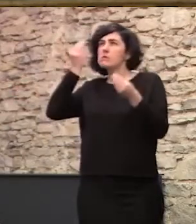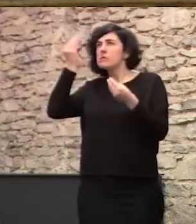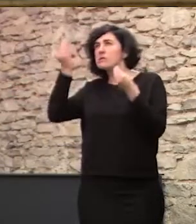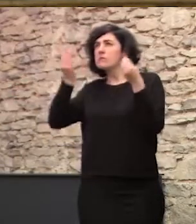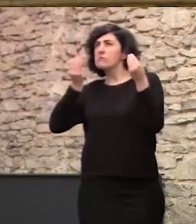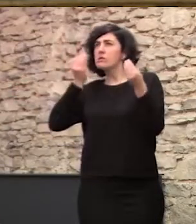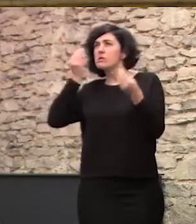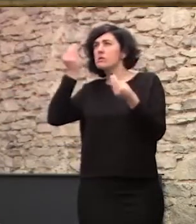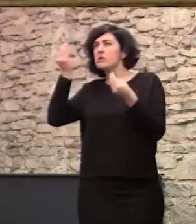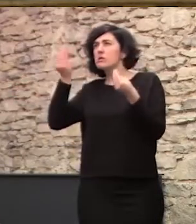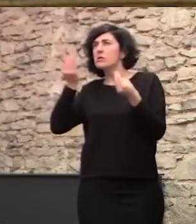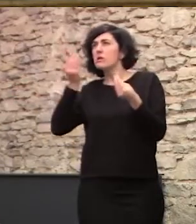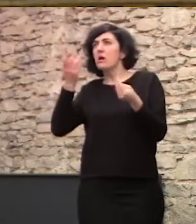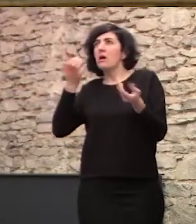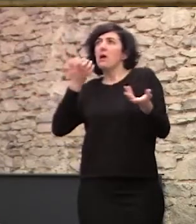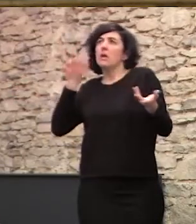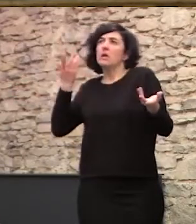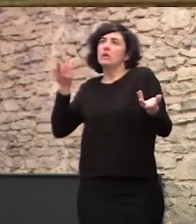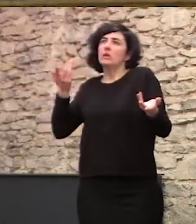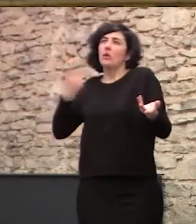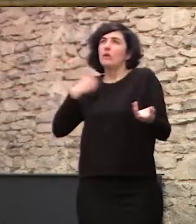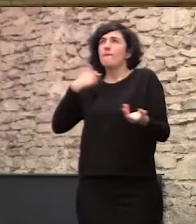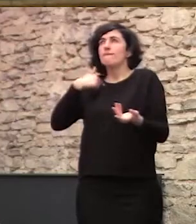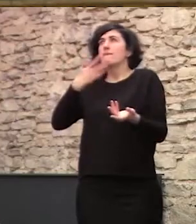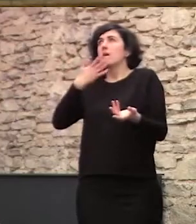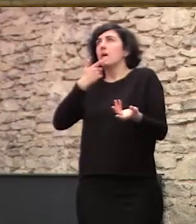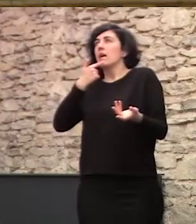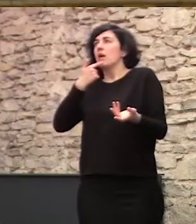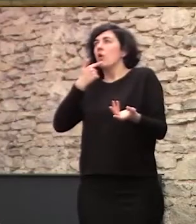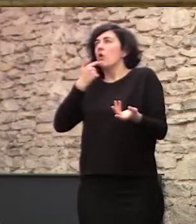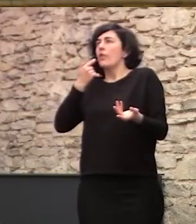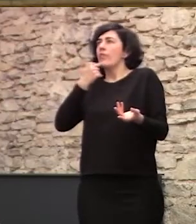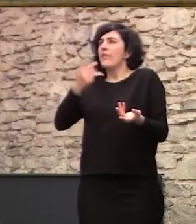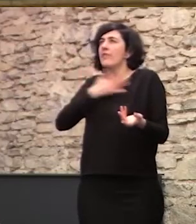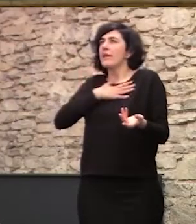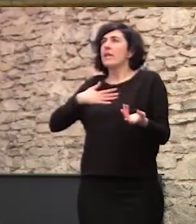manago eta zait inporta, pues errexagoa.